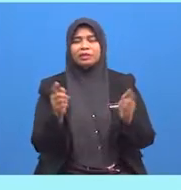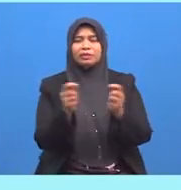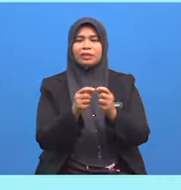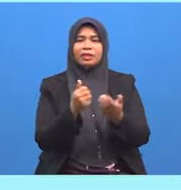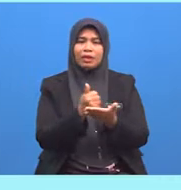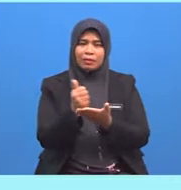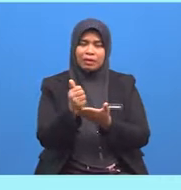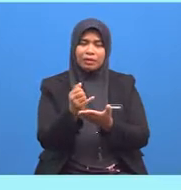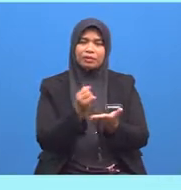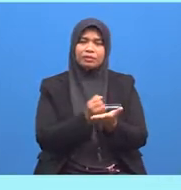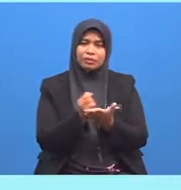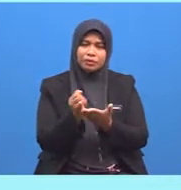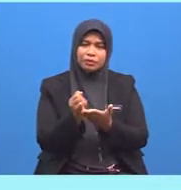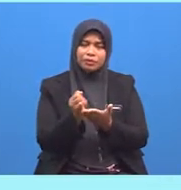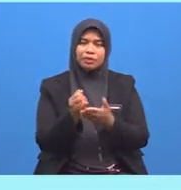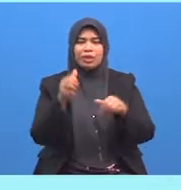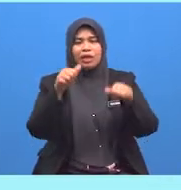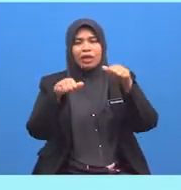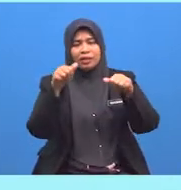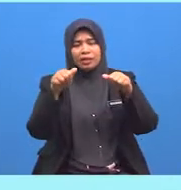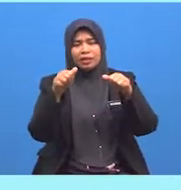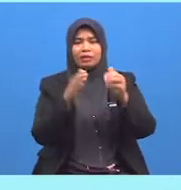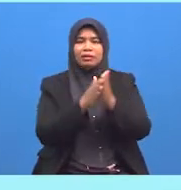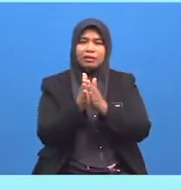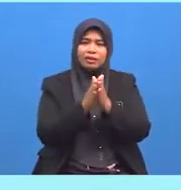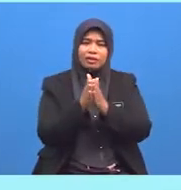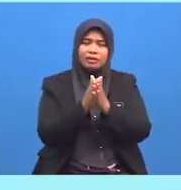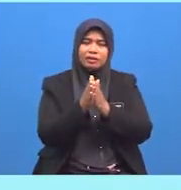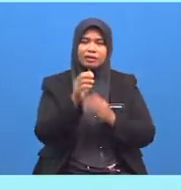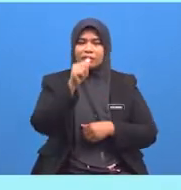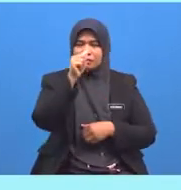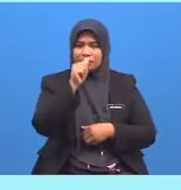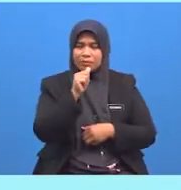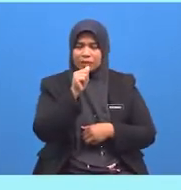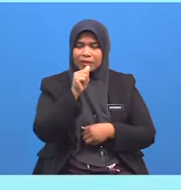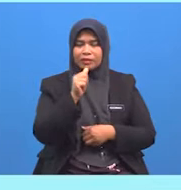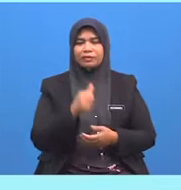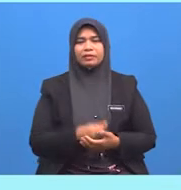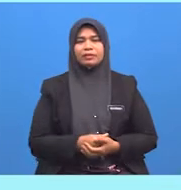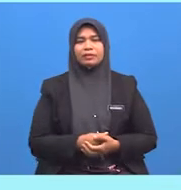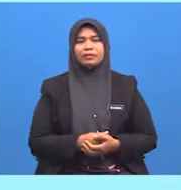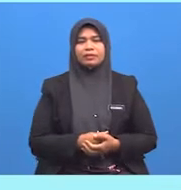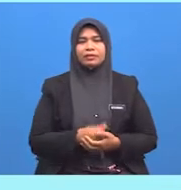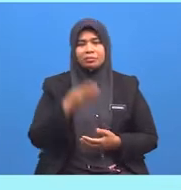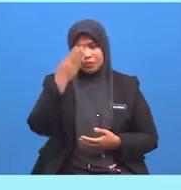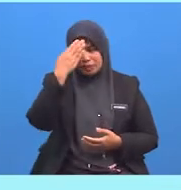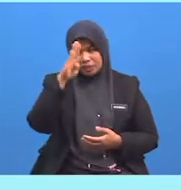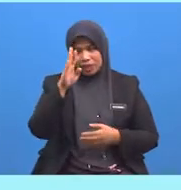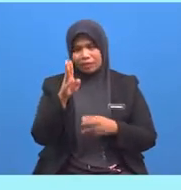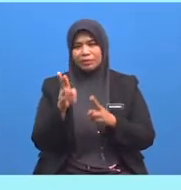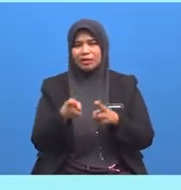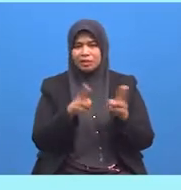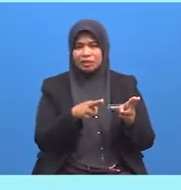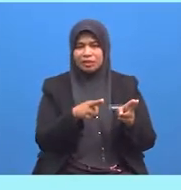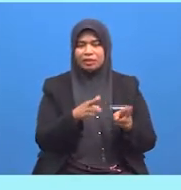amanah jujur adil rajin sabar dan tabah bijak